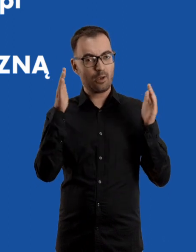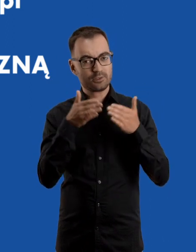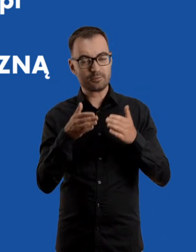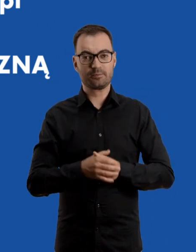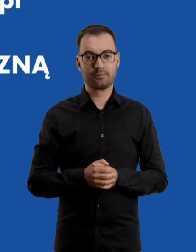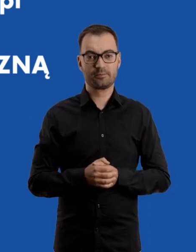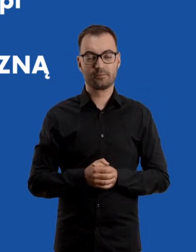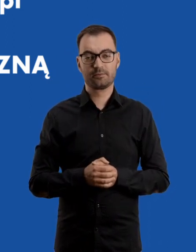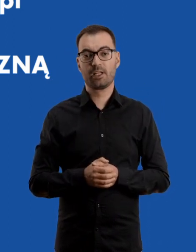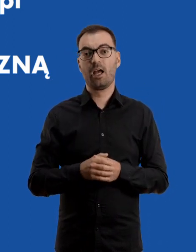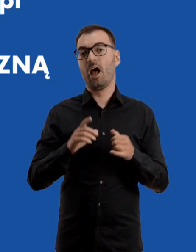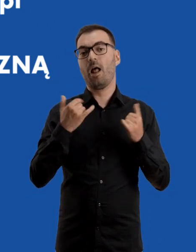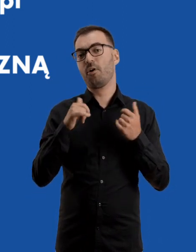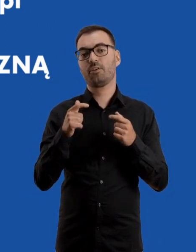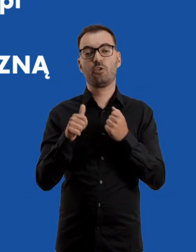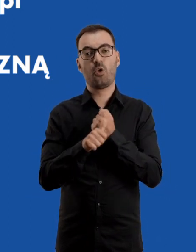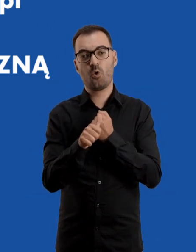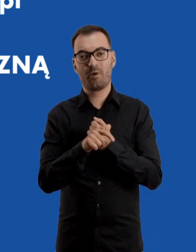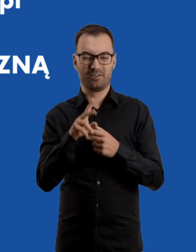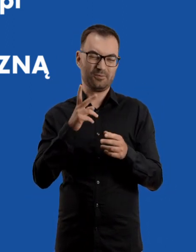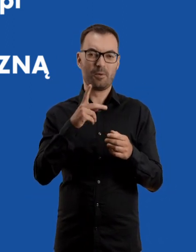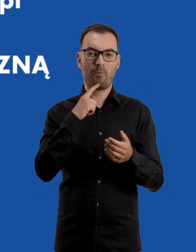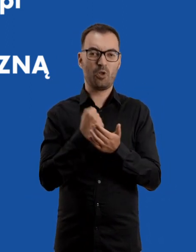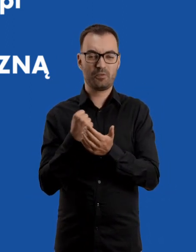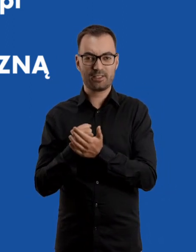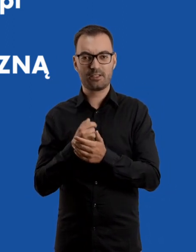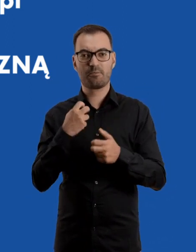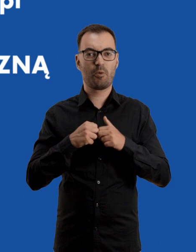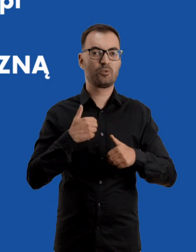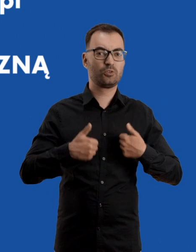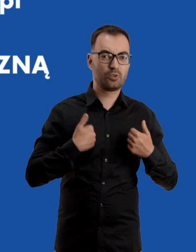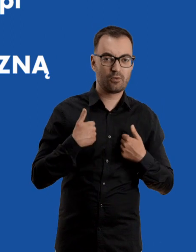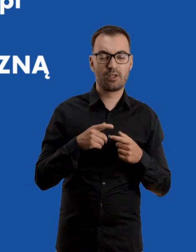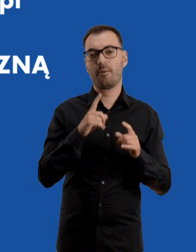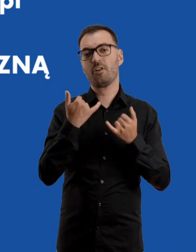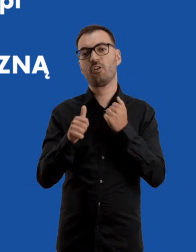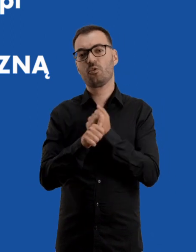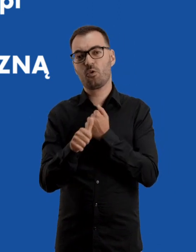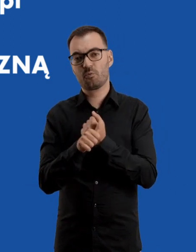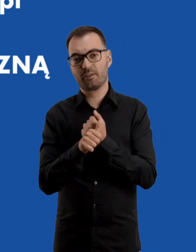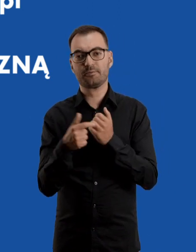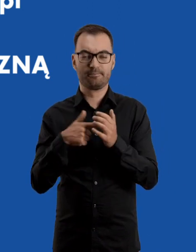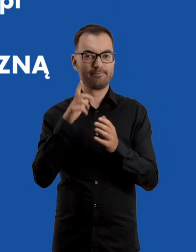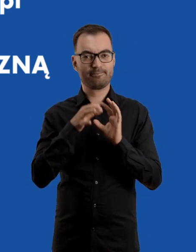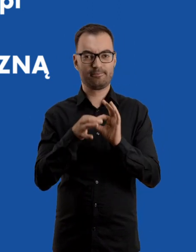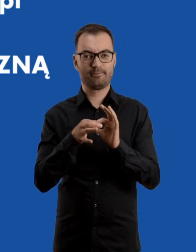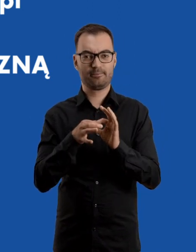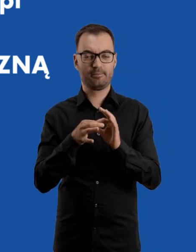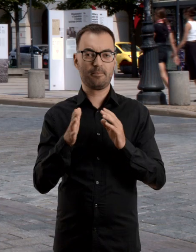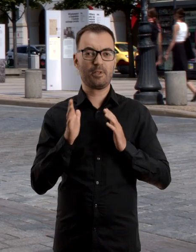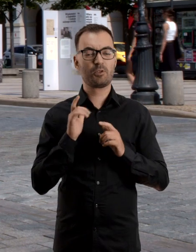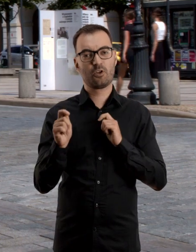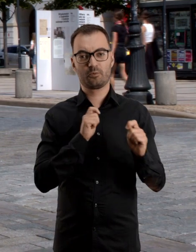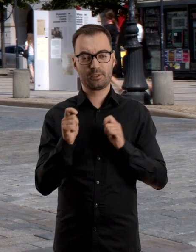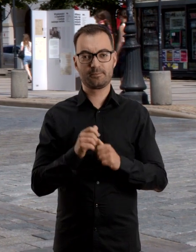innych dokumentów potwierdzających problemy zdrowotne lub szczególne potrzeby pozostające w związku z bezpiecznym korzystaniem z usług